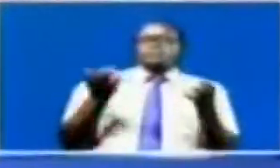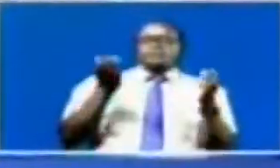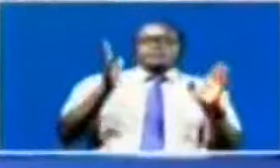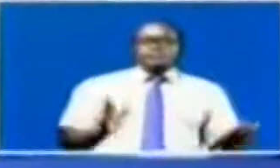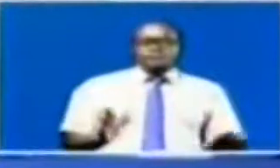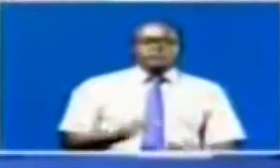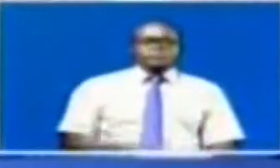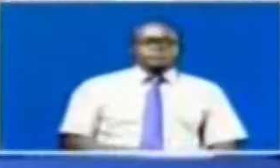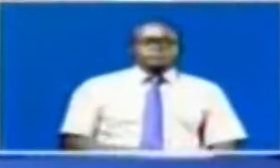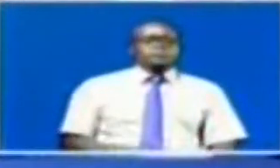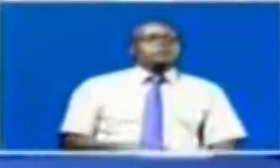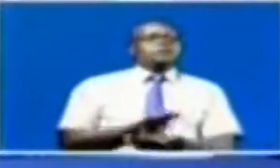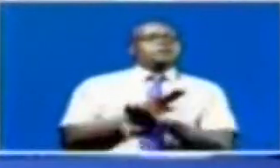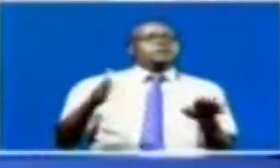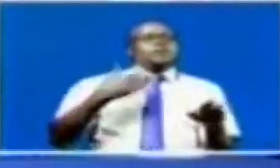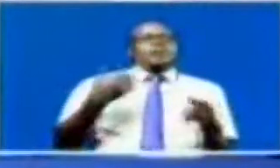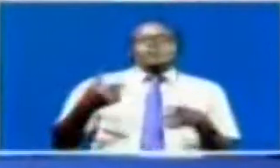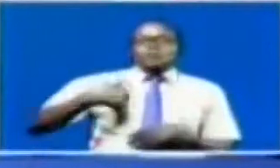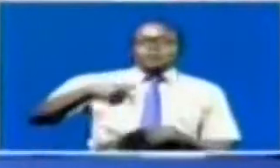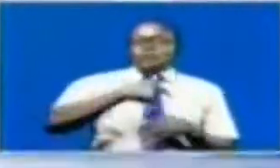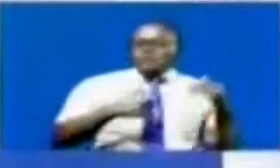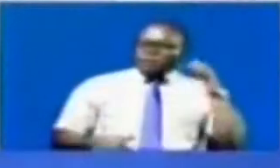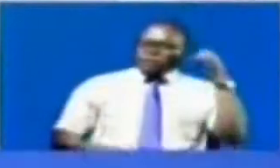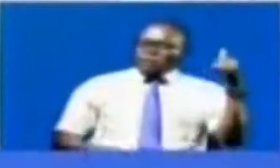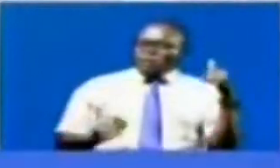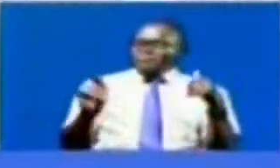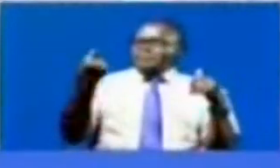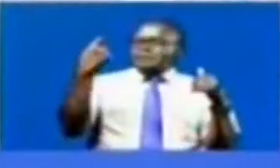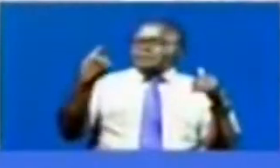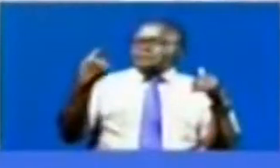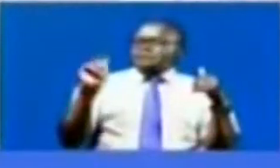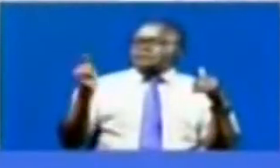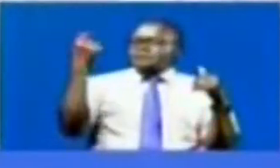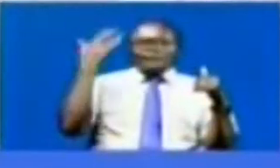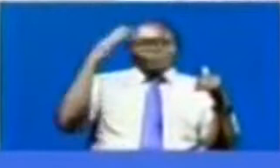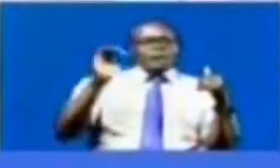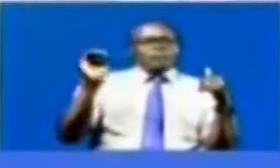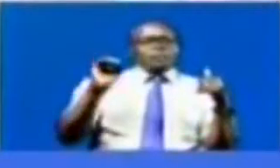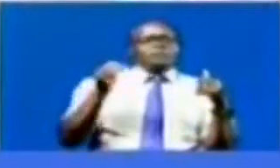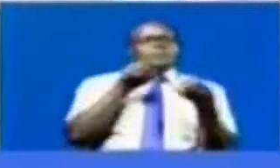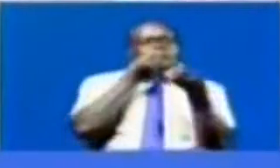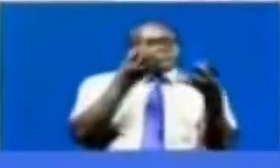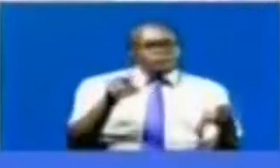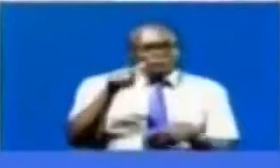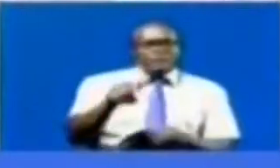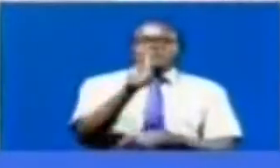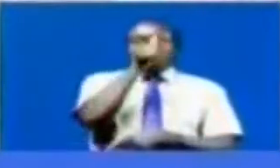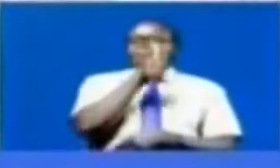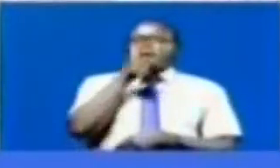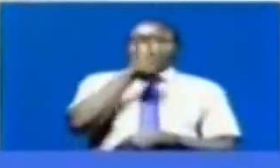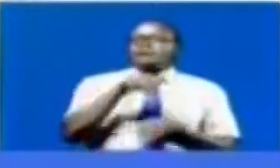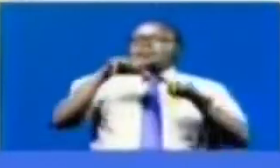Hatukutaka kuinsite wananchi. Tulipigia rais na rais akasema hayuko aware, na nikamwambia ni private